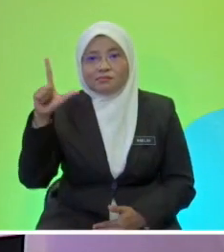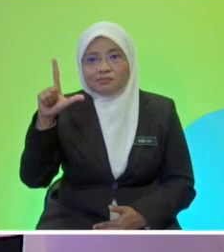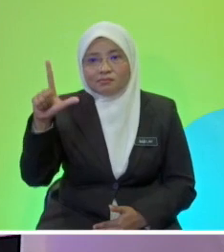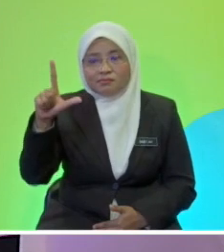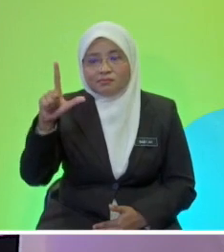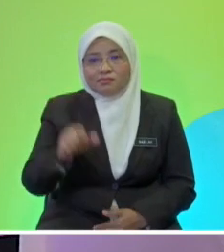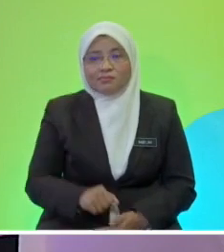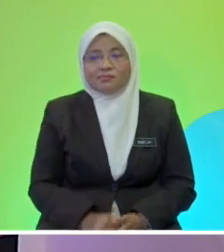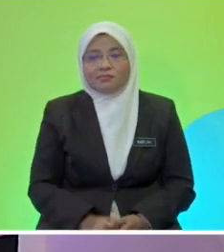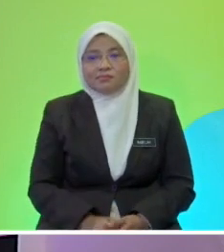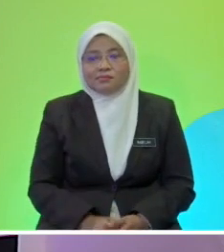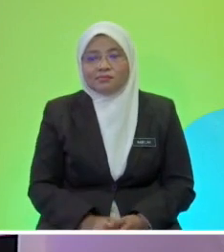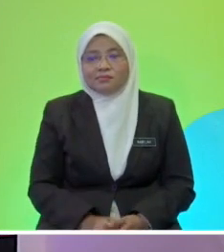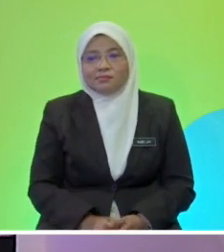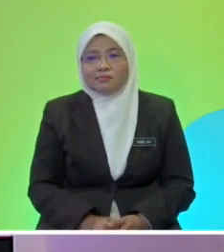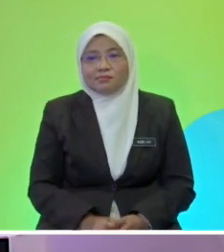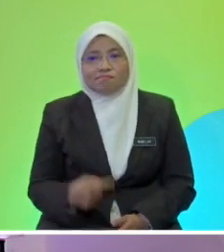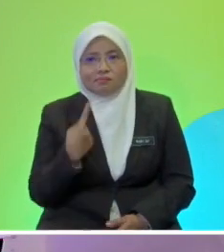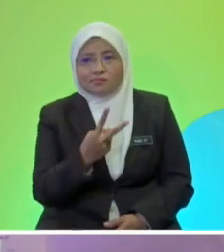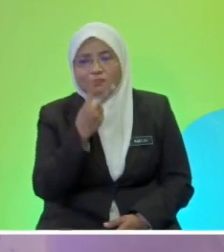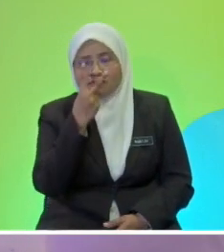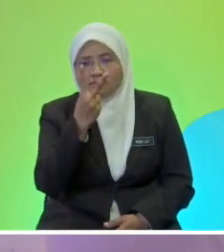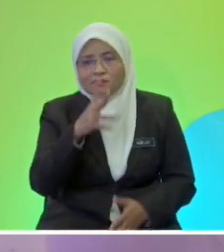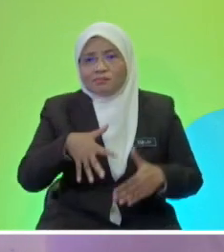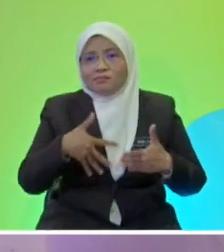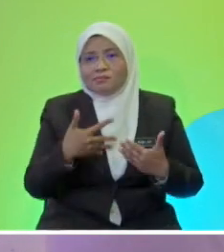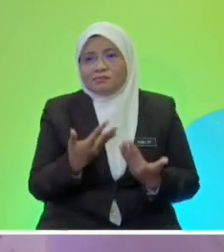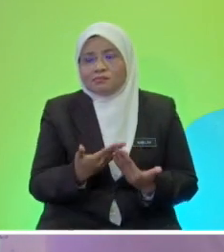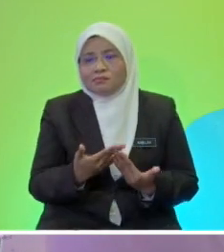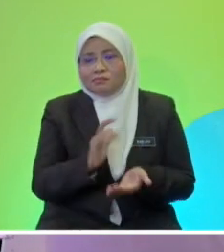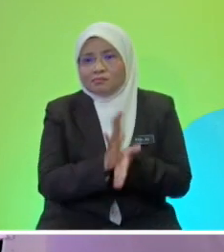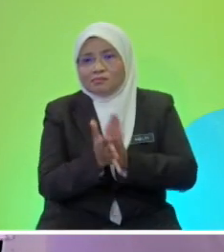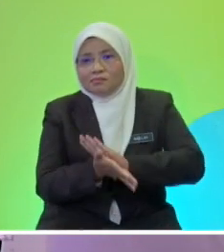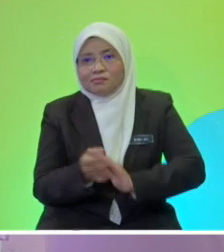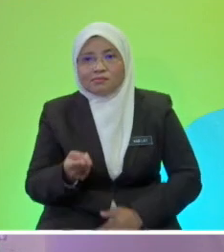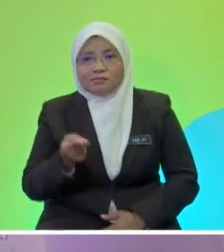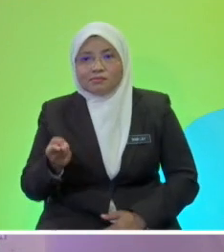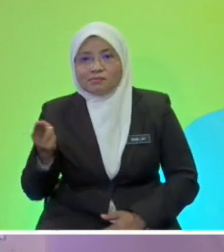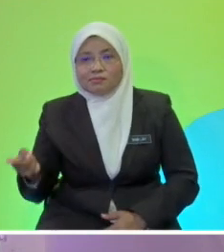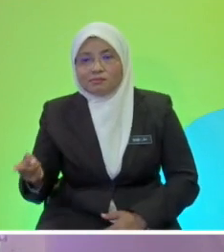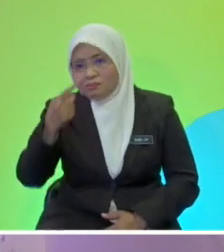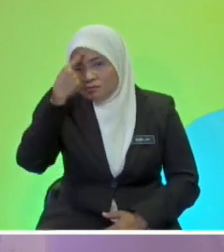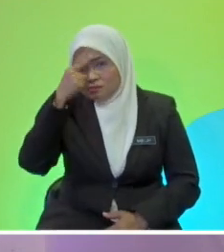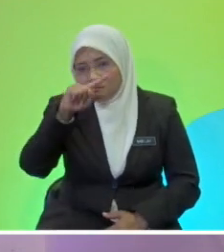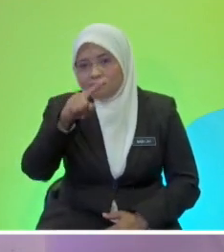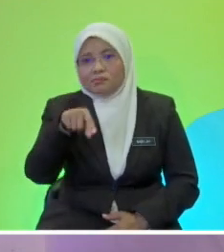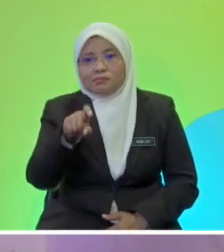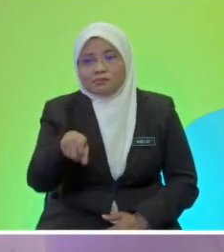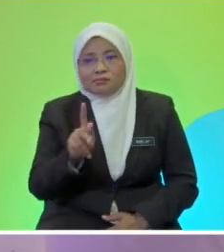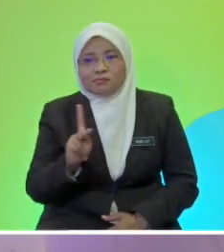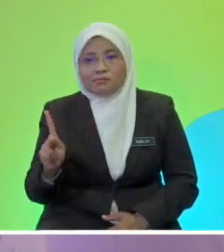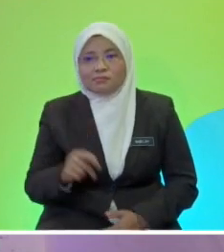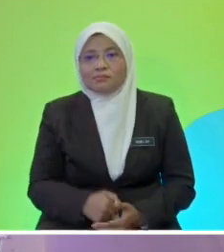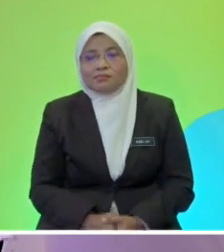Oke kita akan Jadikan Dia sebagai bahan untuk penentuan reality Oke ini kaidah yang kedua